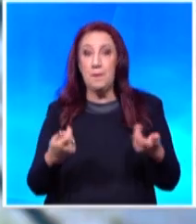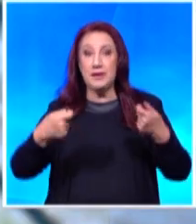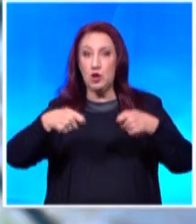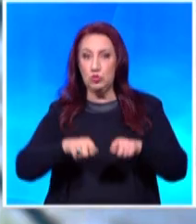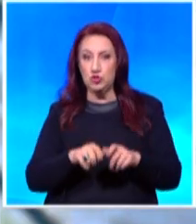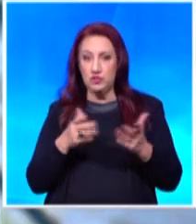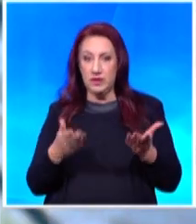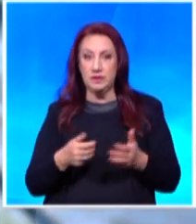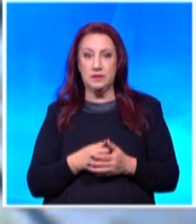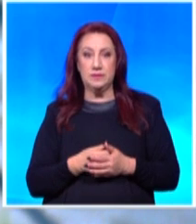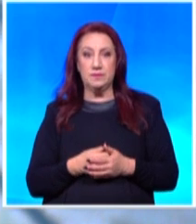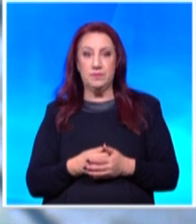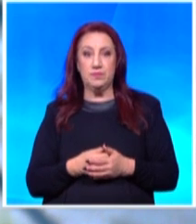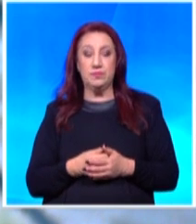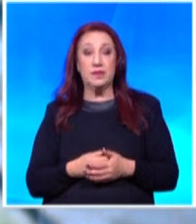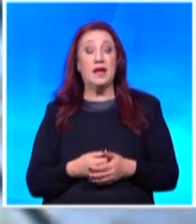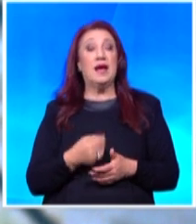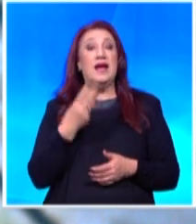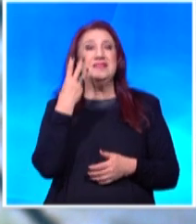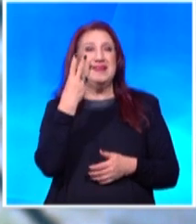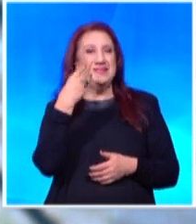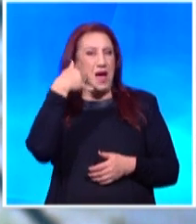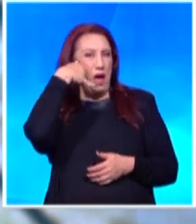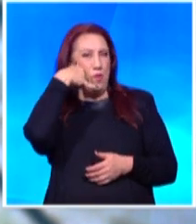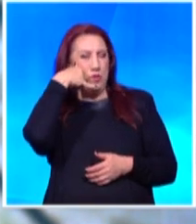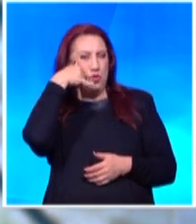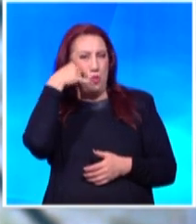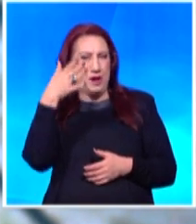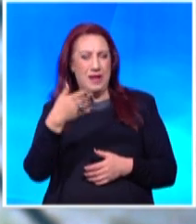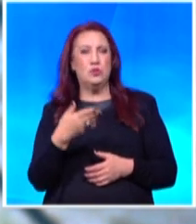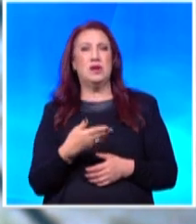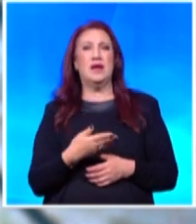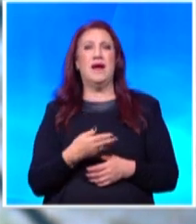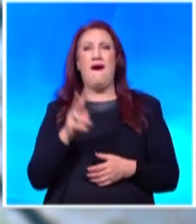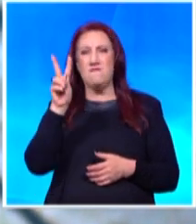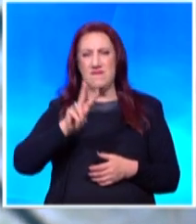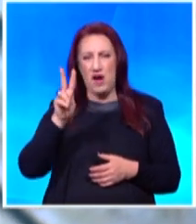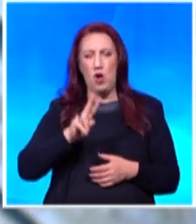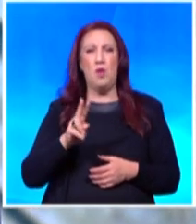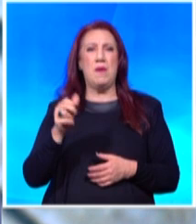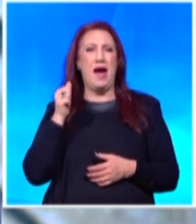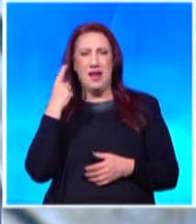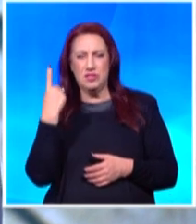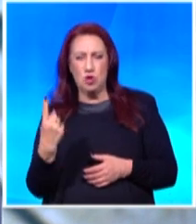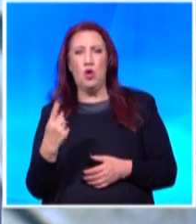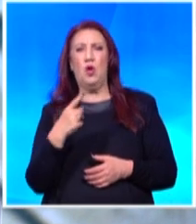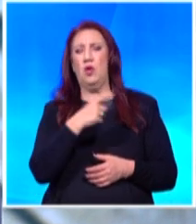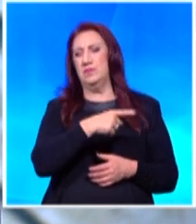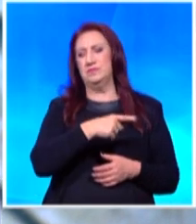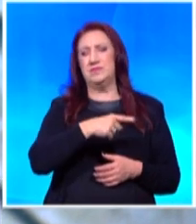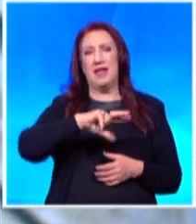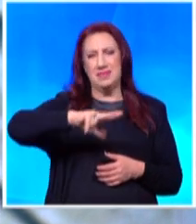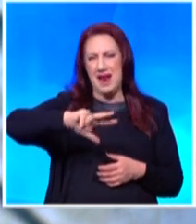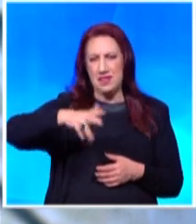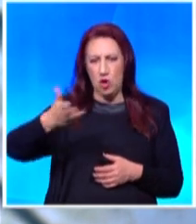именно трите мобилни оператора, заедно с Комисията по съобщенията, Министерството на вътрешните работи, в частност